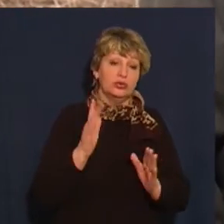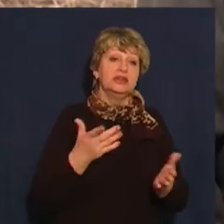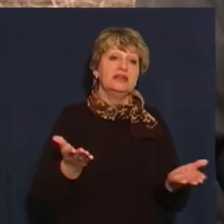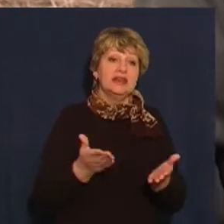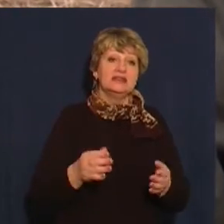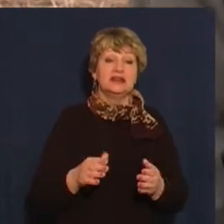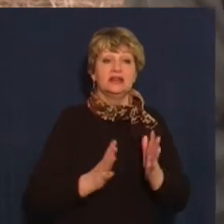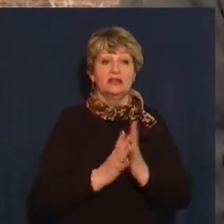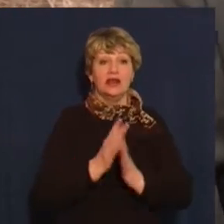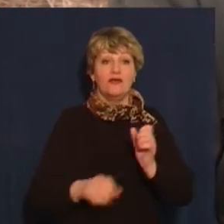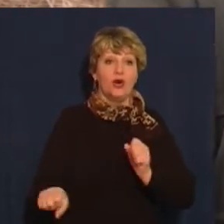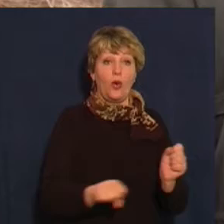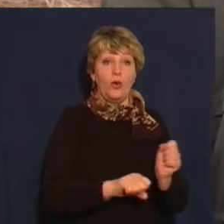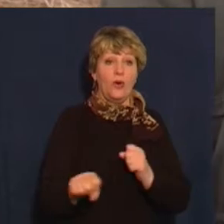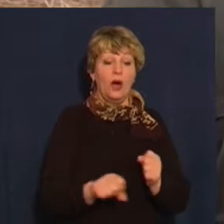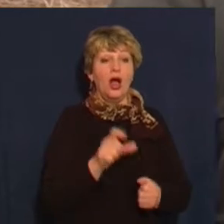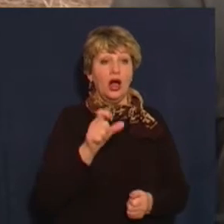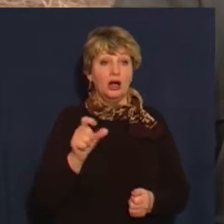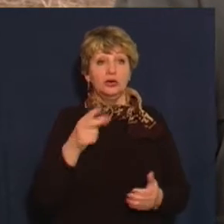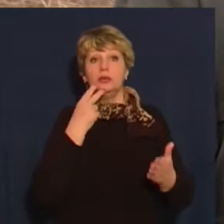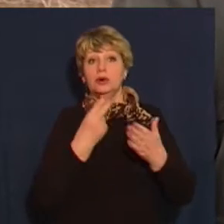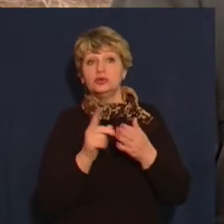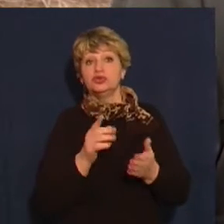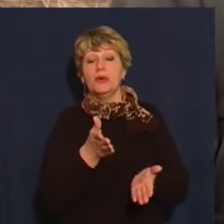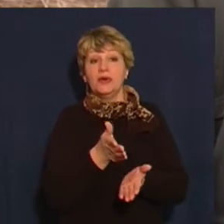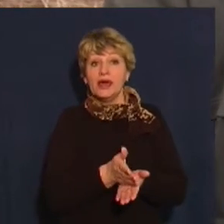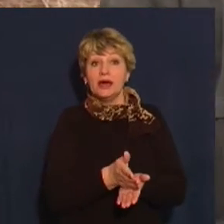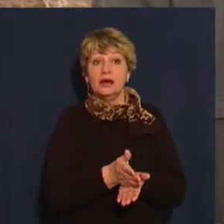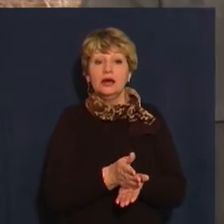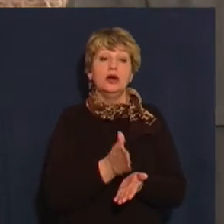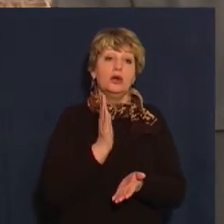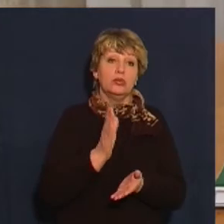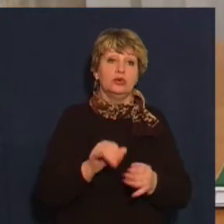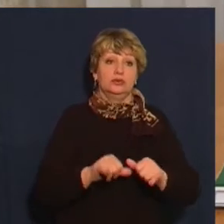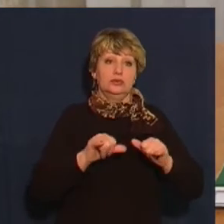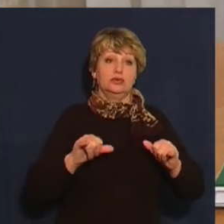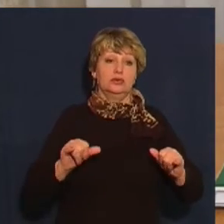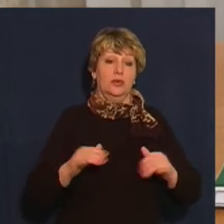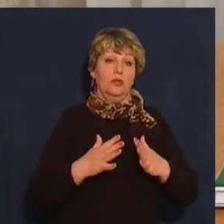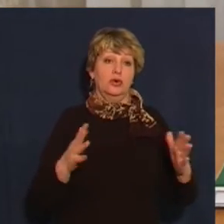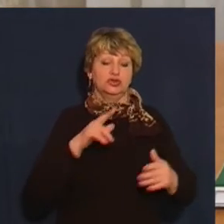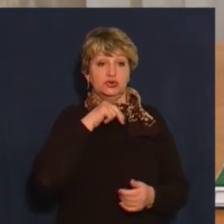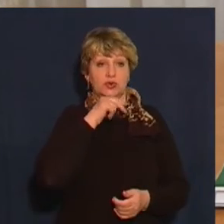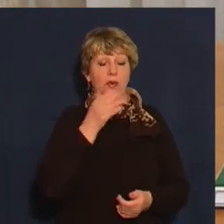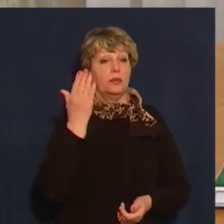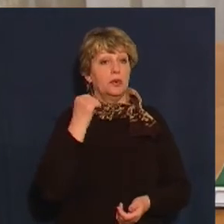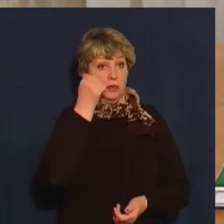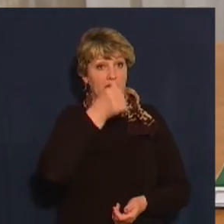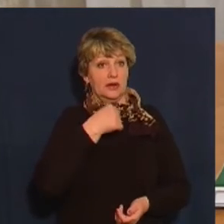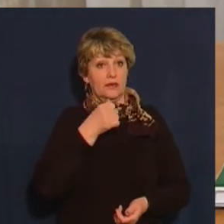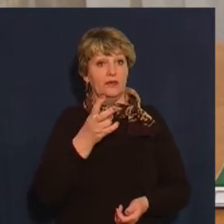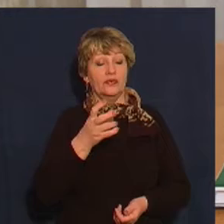буде. А люди побачать, що є, то ясне діло, що мої будуть розводити більше худоби. Минулого року на Черкащині